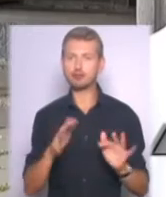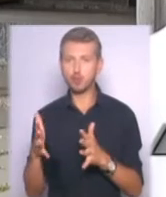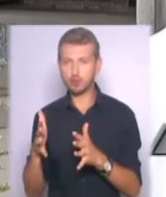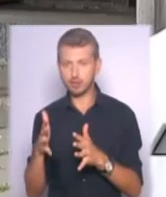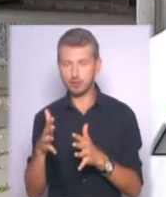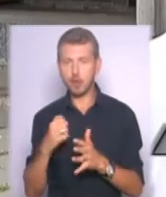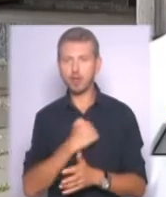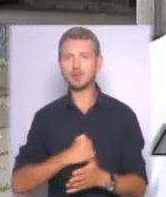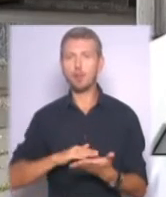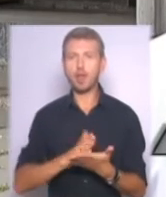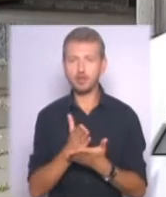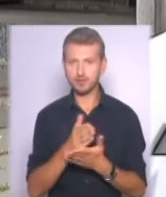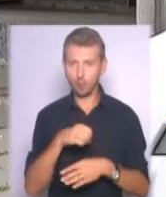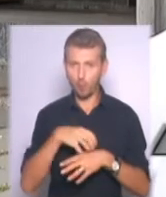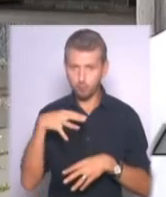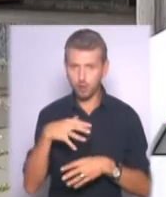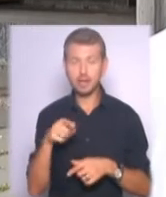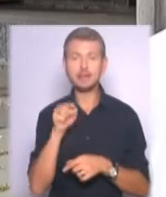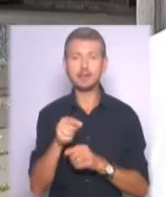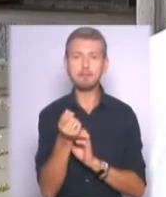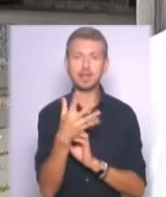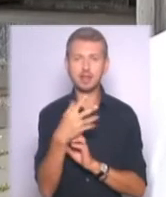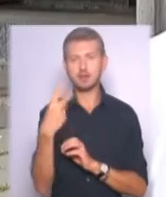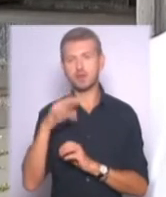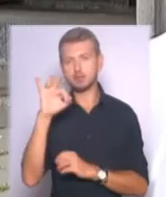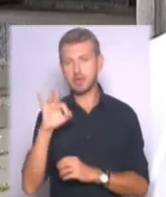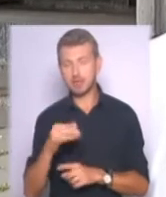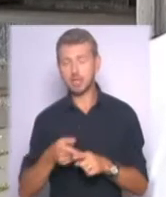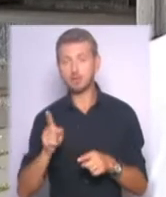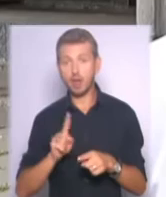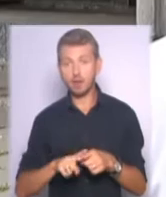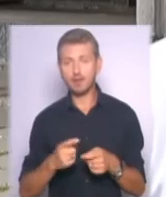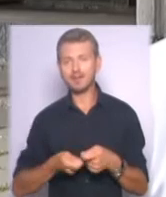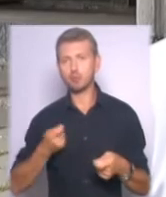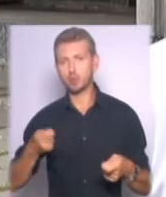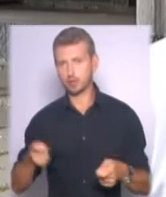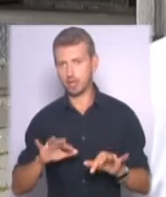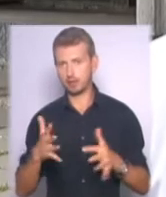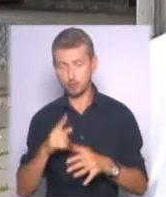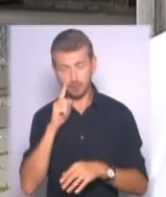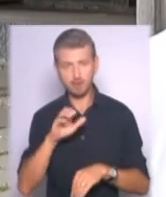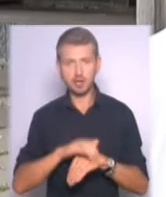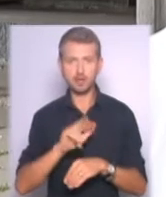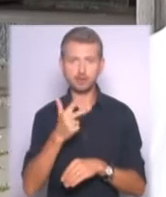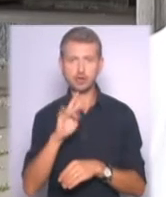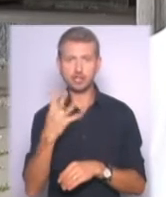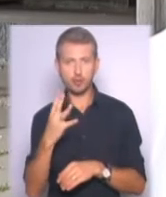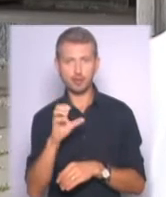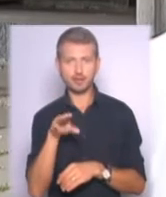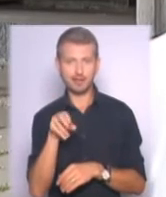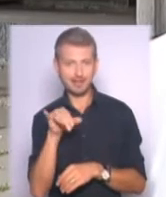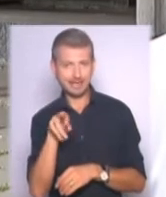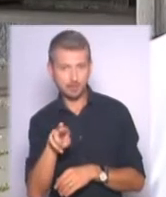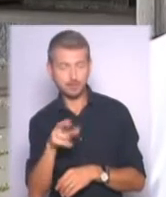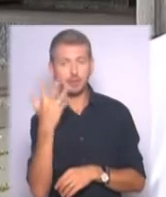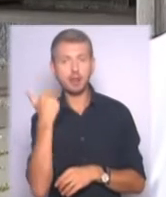злокачественних опухолей. І із них порядка 15-20% – це запущені випадки, тобто виявляються в 3-4 стадії,